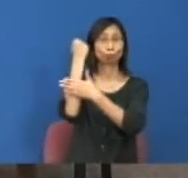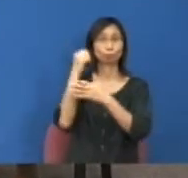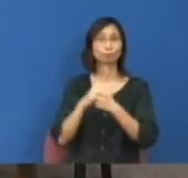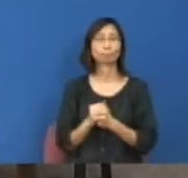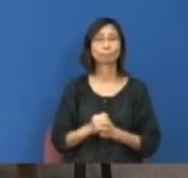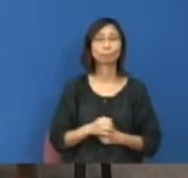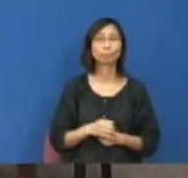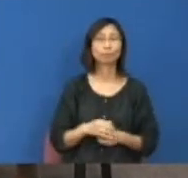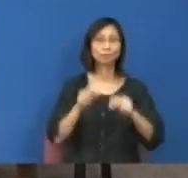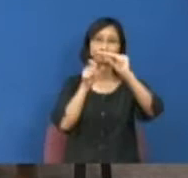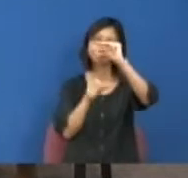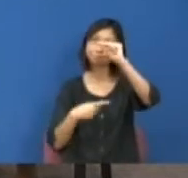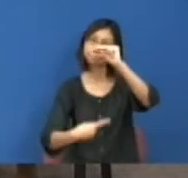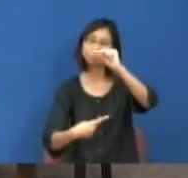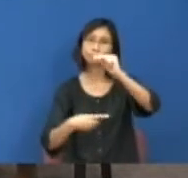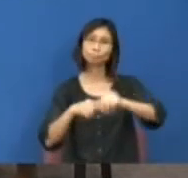呢一個